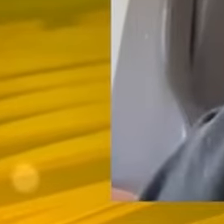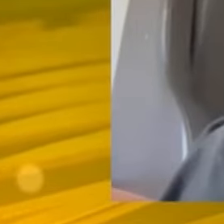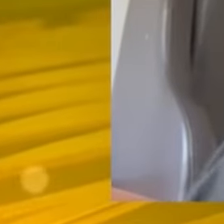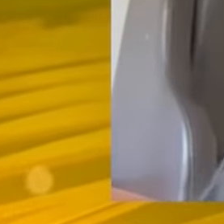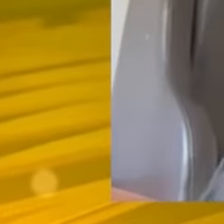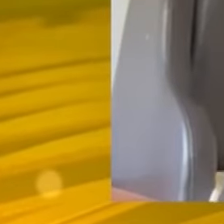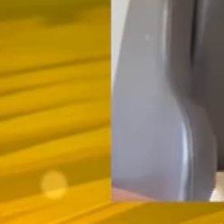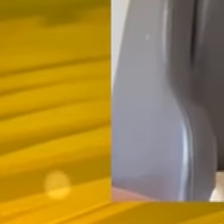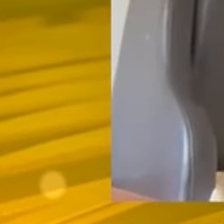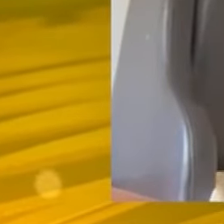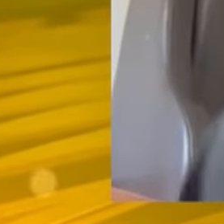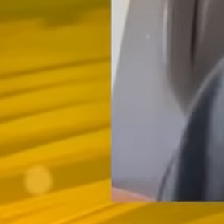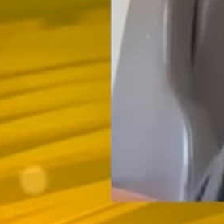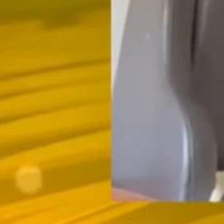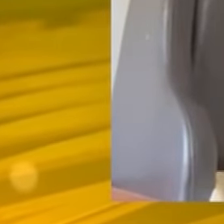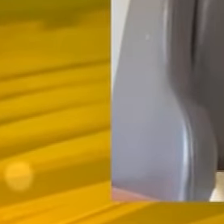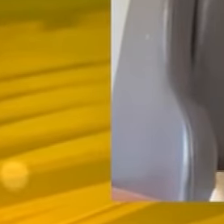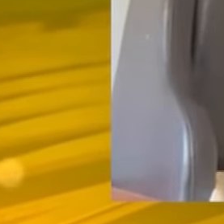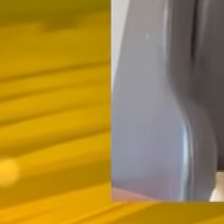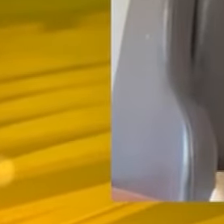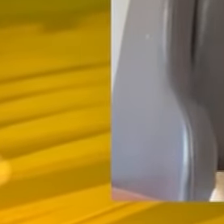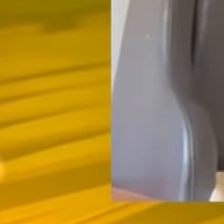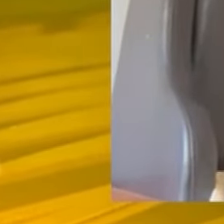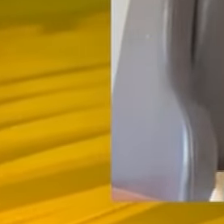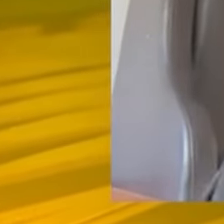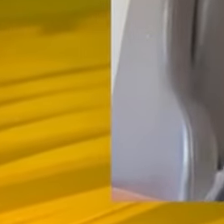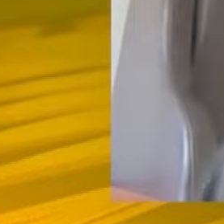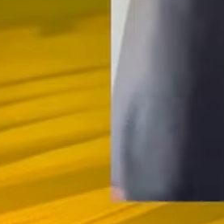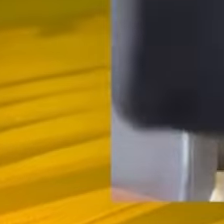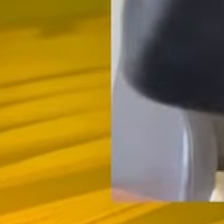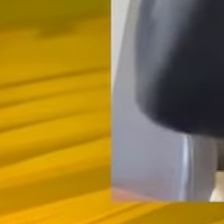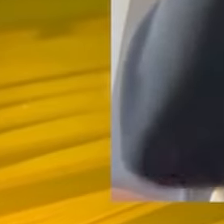يعتقد بألوهية المسيح عيسى عليه السلام وأمه،